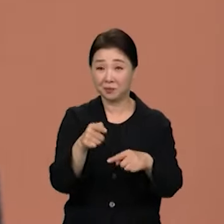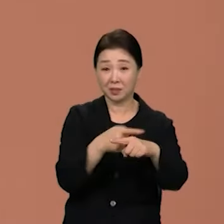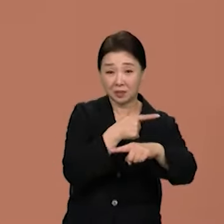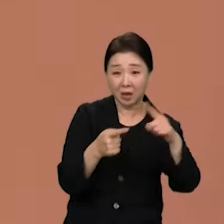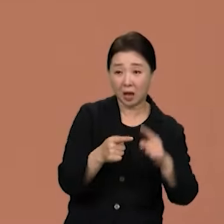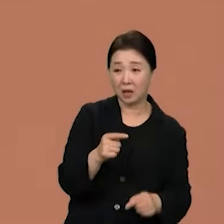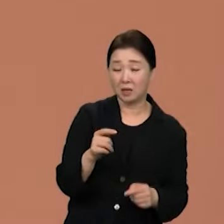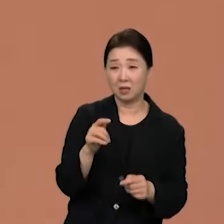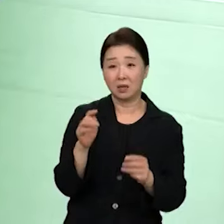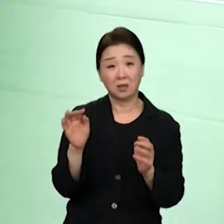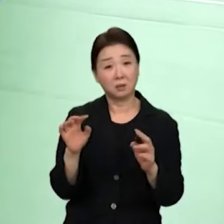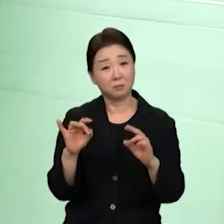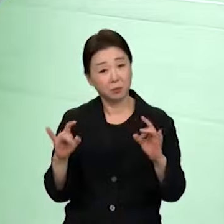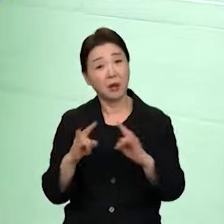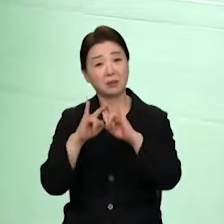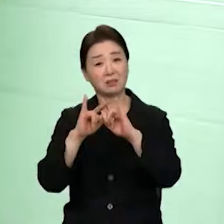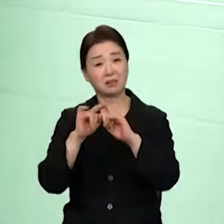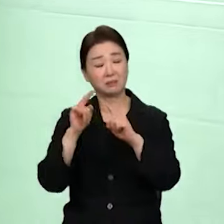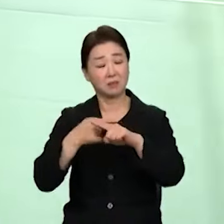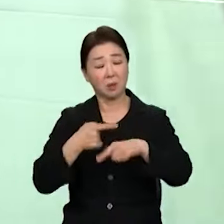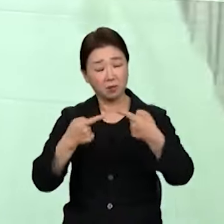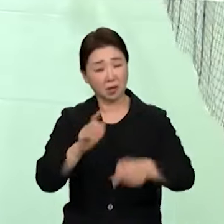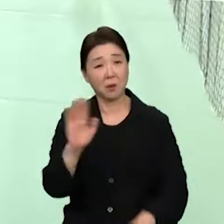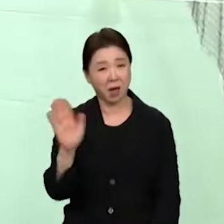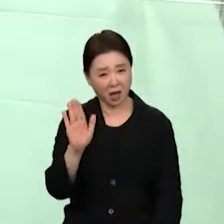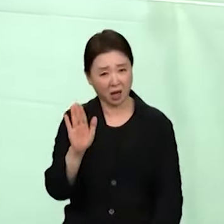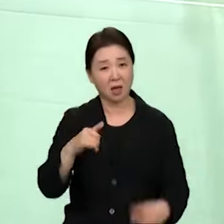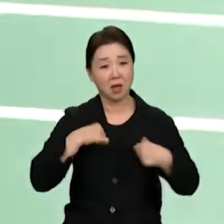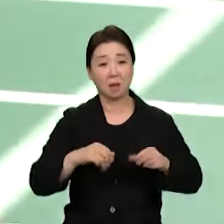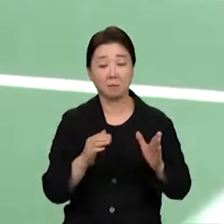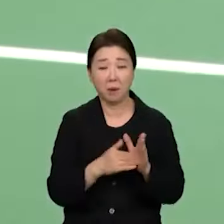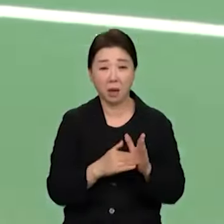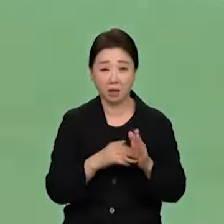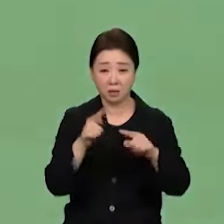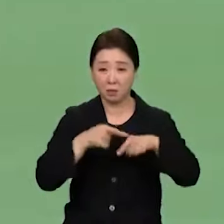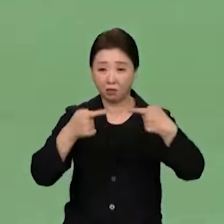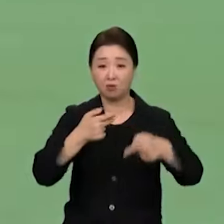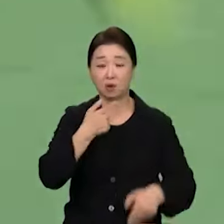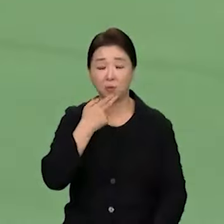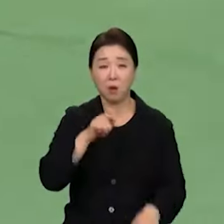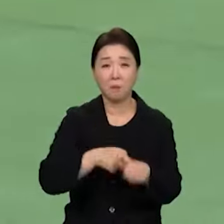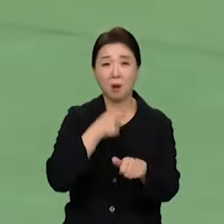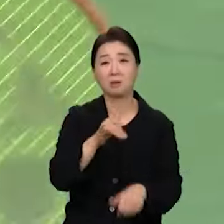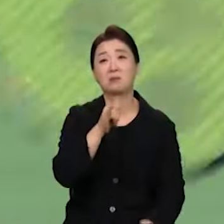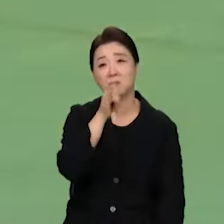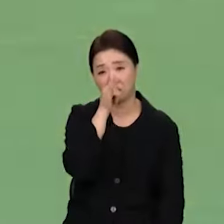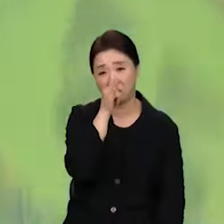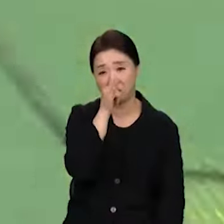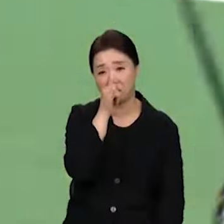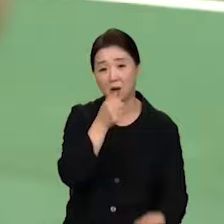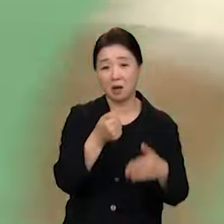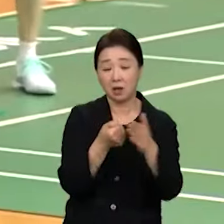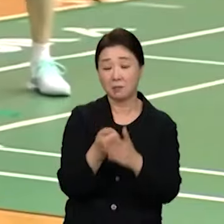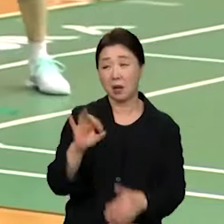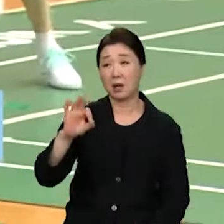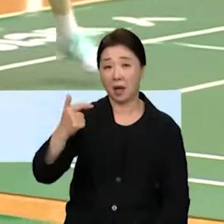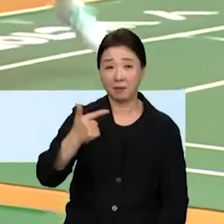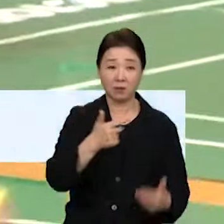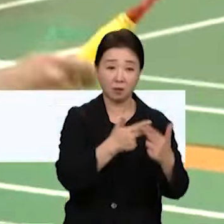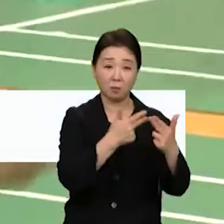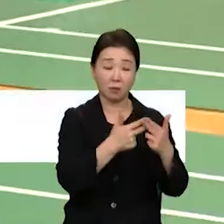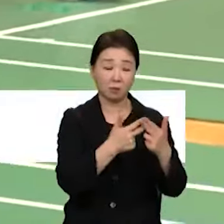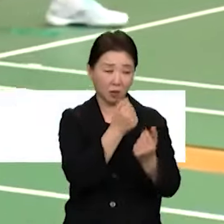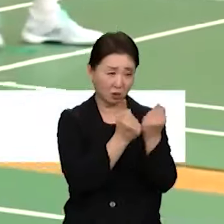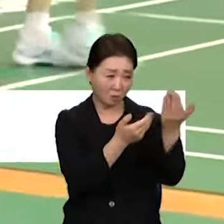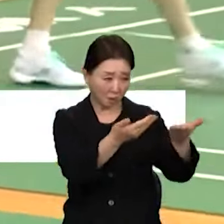불참을 통보했습니다. 상위 랭커로서 이 대회에 출전하지 않을 경우 벌금이 나올 수 있었지만 안세영은 협회로부터